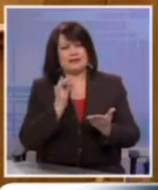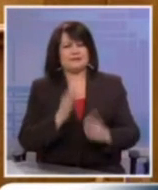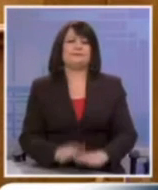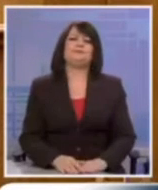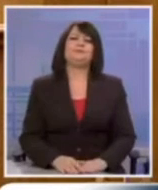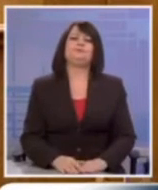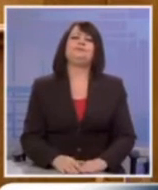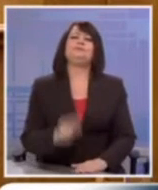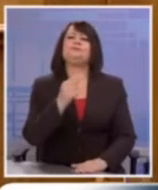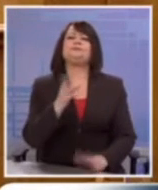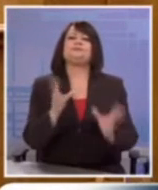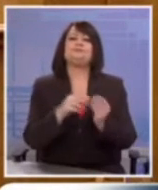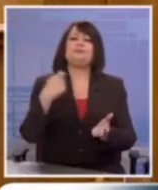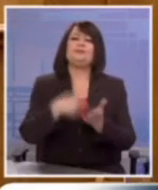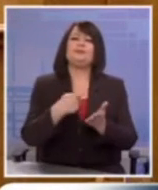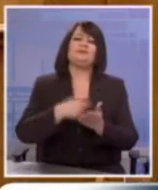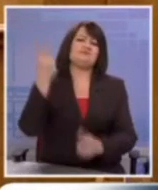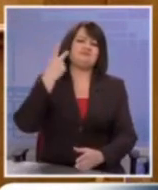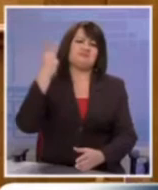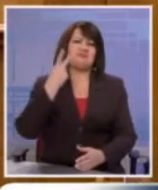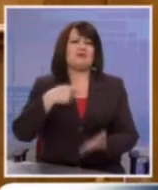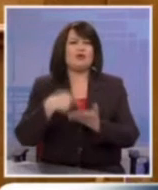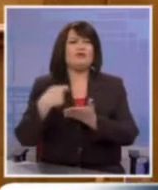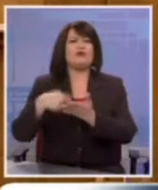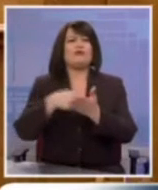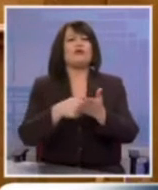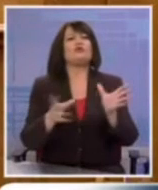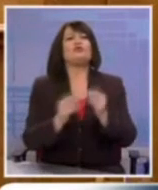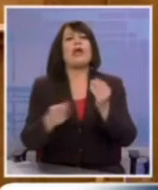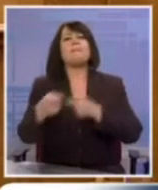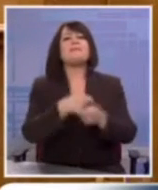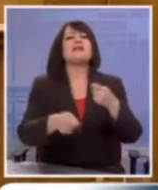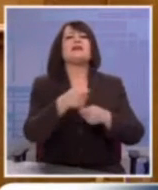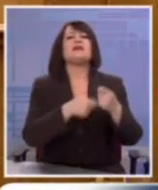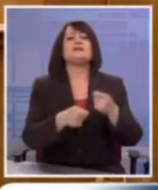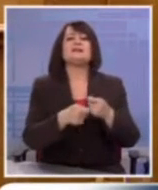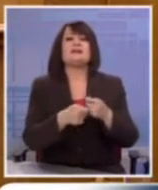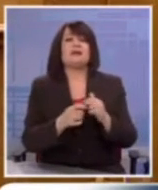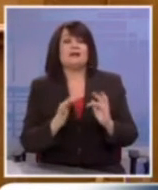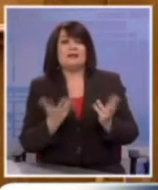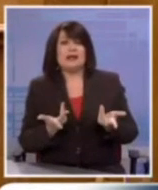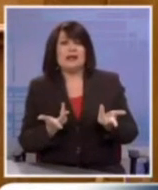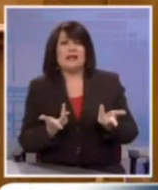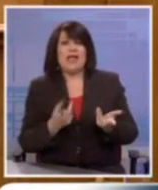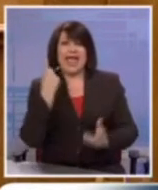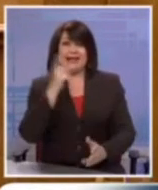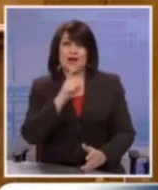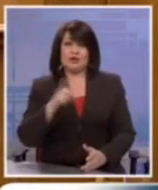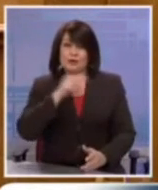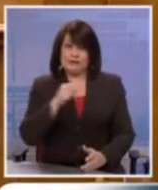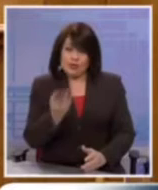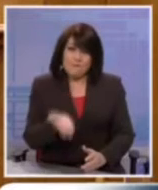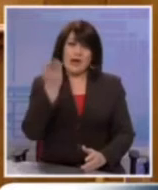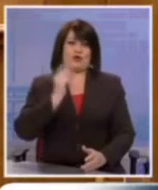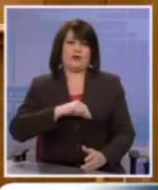φόροι. Μας κατηγορούν ότι βάζουμε φόρους στην επιχειρηματικότητα. Δηλαδή, σε κέρδη άνω του 1 εκατομμυρίου